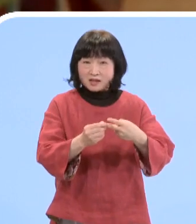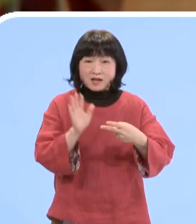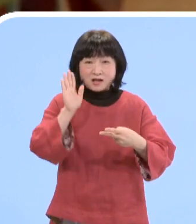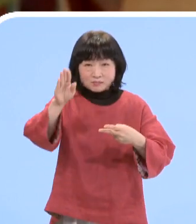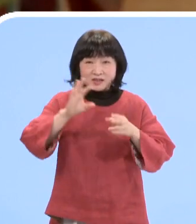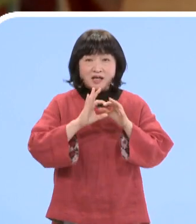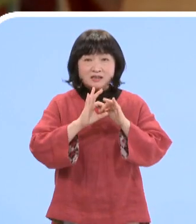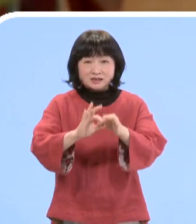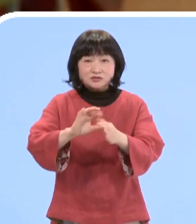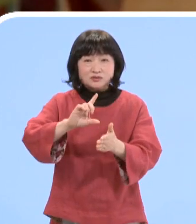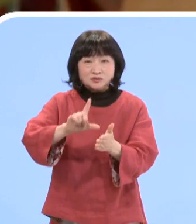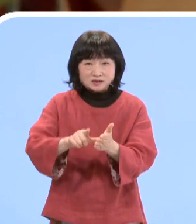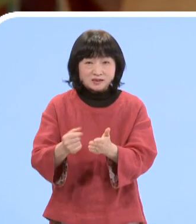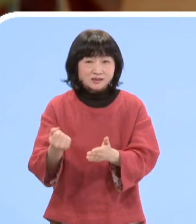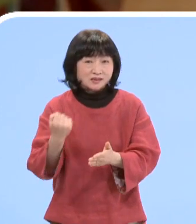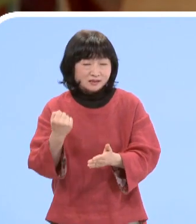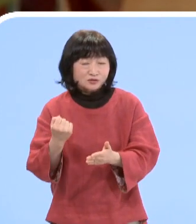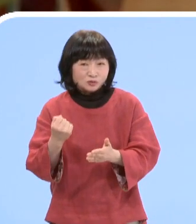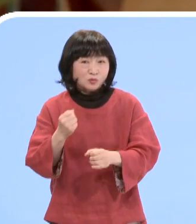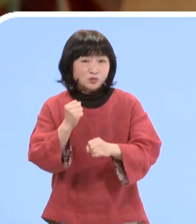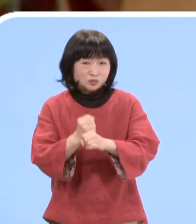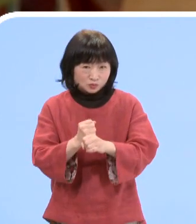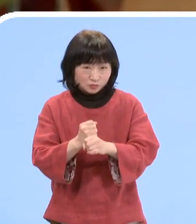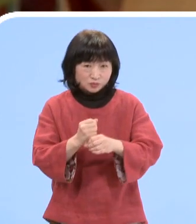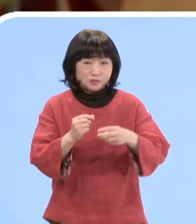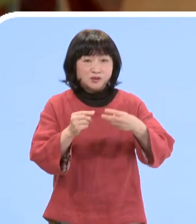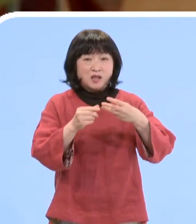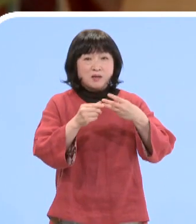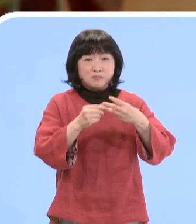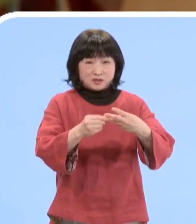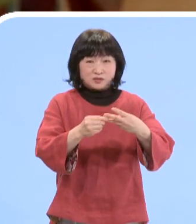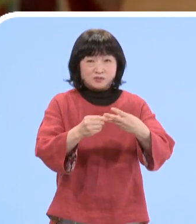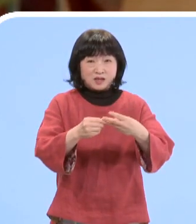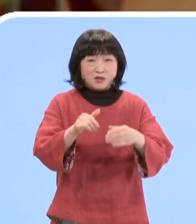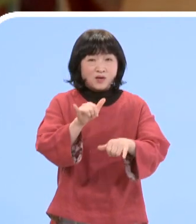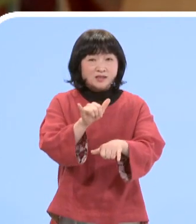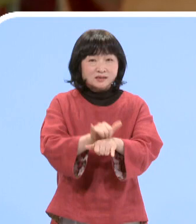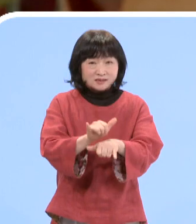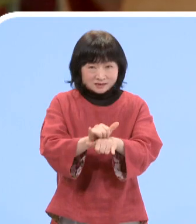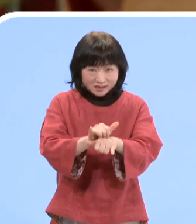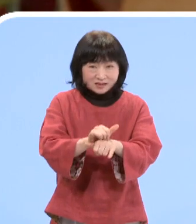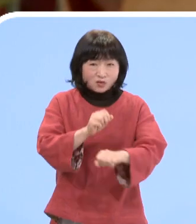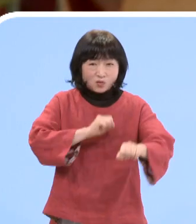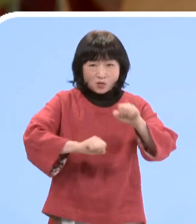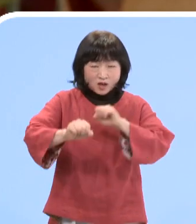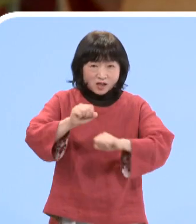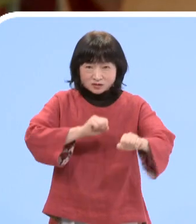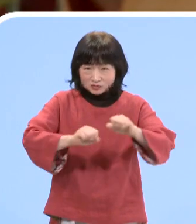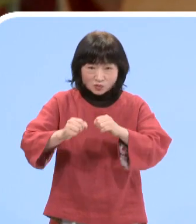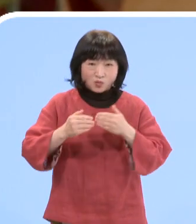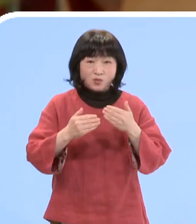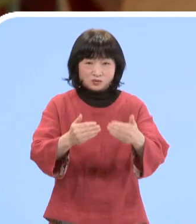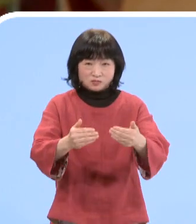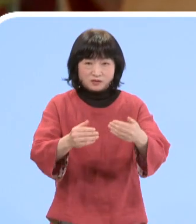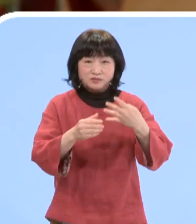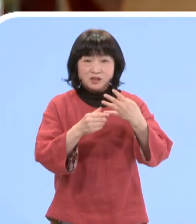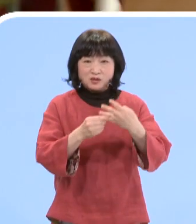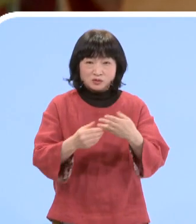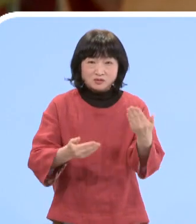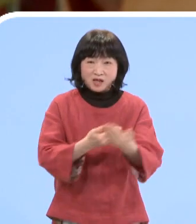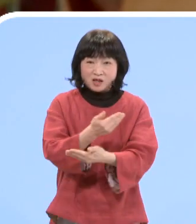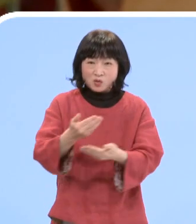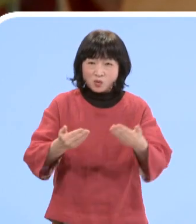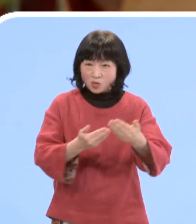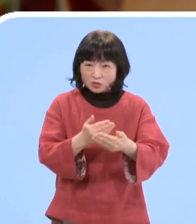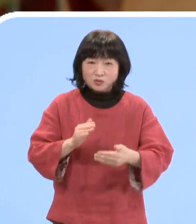躍を促進すること、交流管理を進めること、そして自立ができるような基盤を作っていくということ